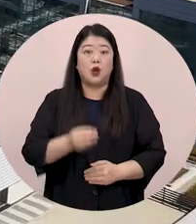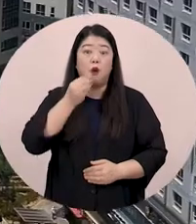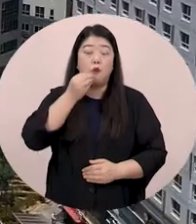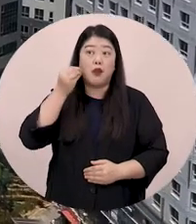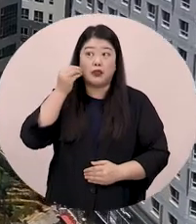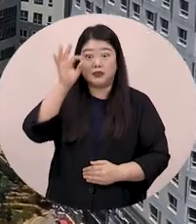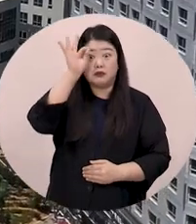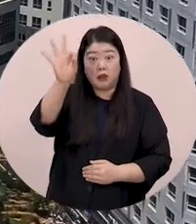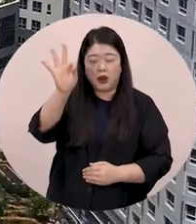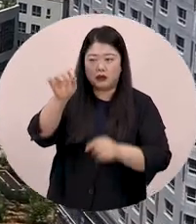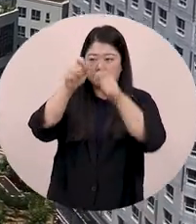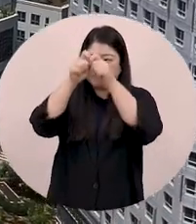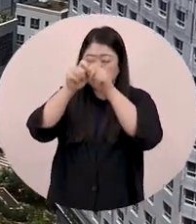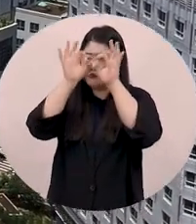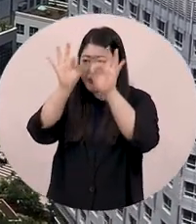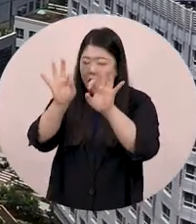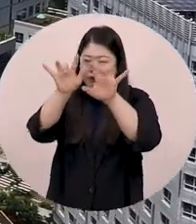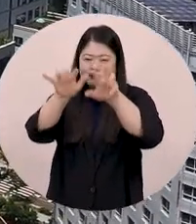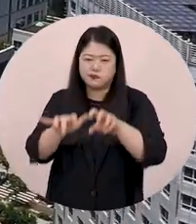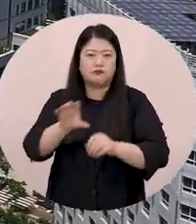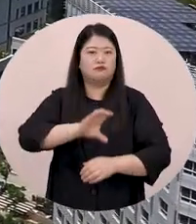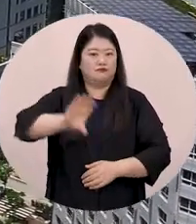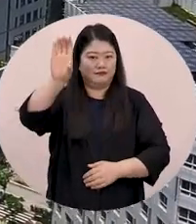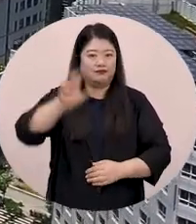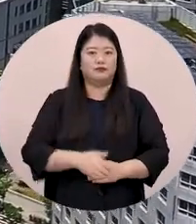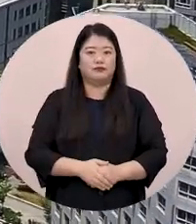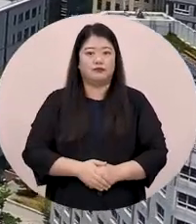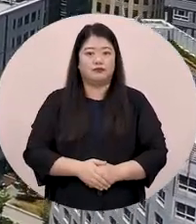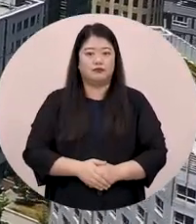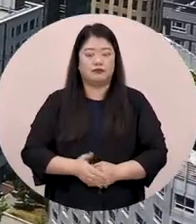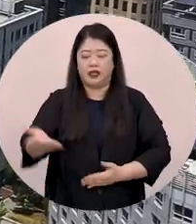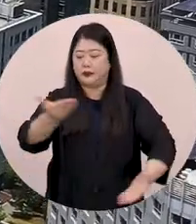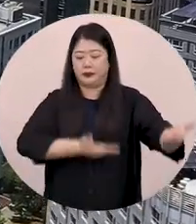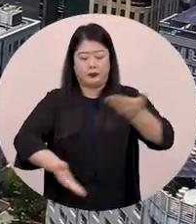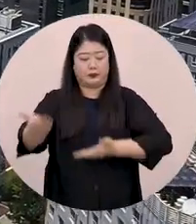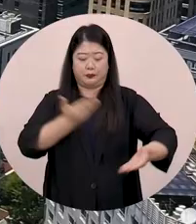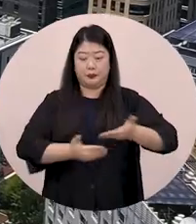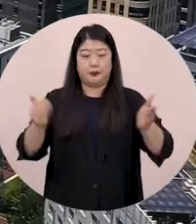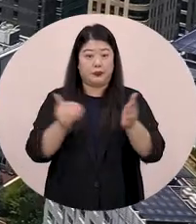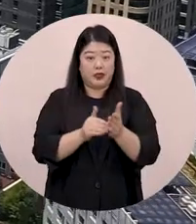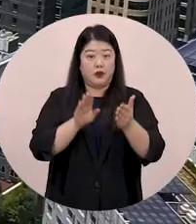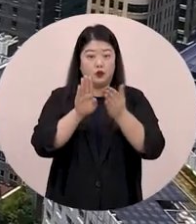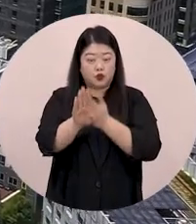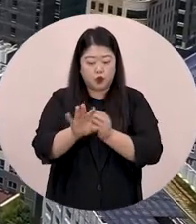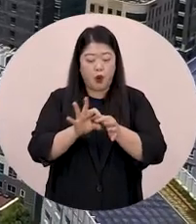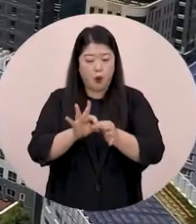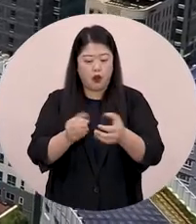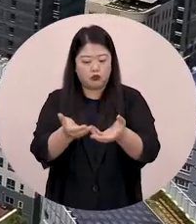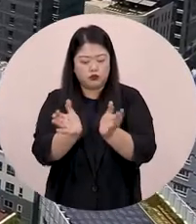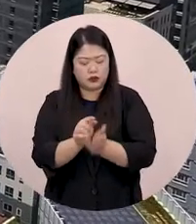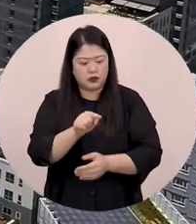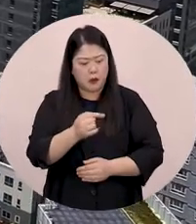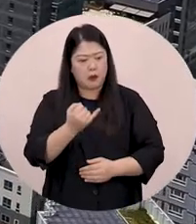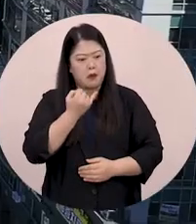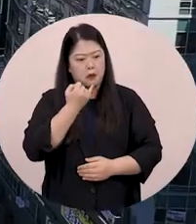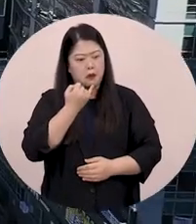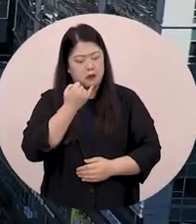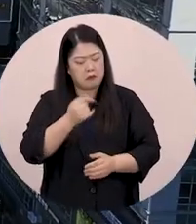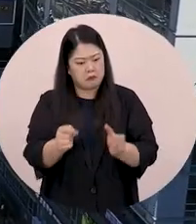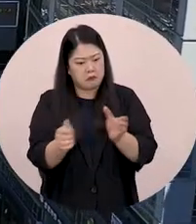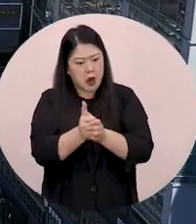강서구청 홈페이지에서 관련 내용을 제안하면 됩니다. 제출된 의견은 스마트도시과와 관련 부서에서